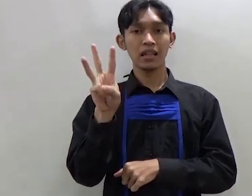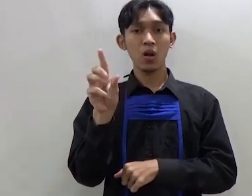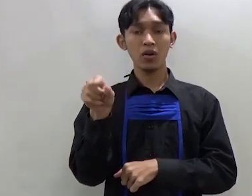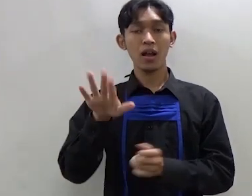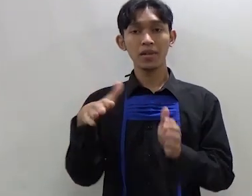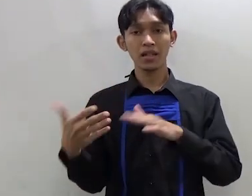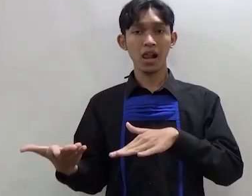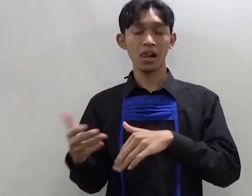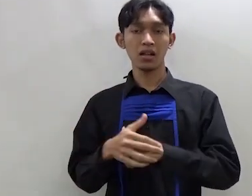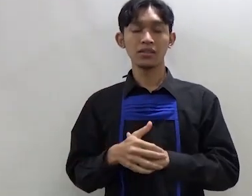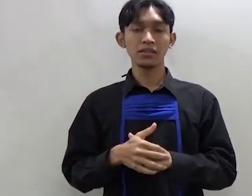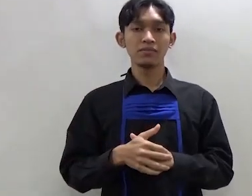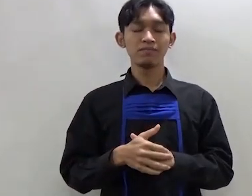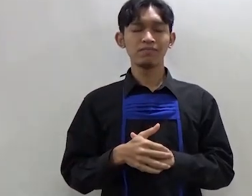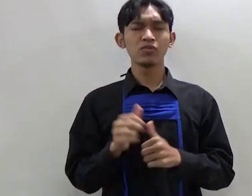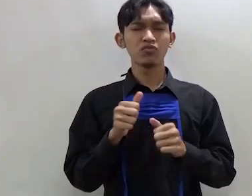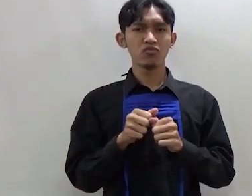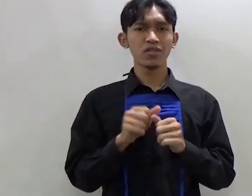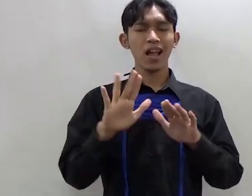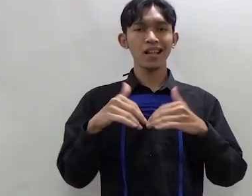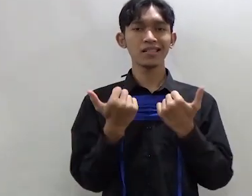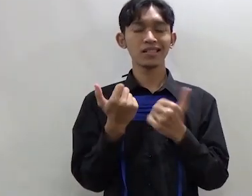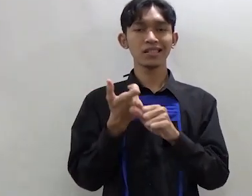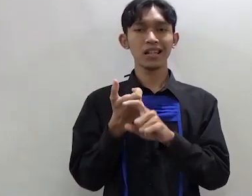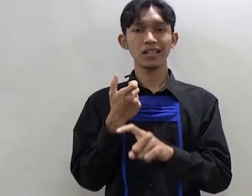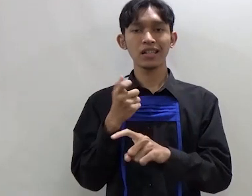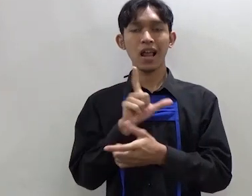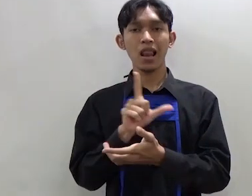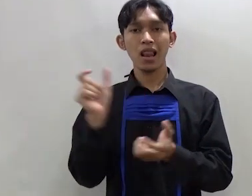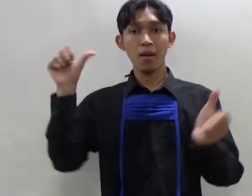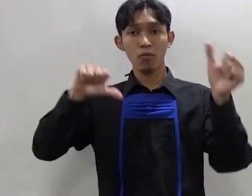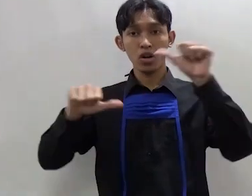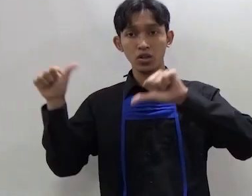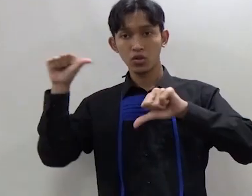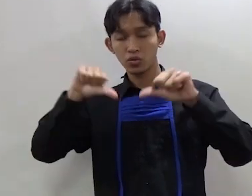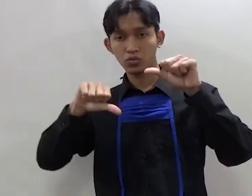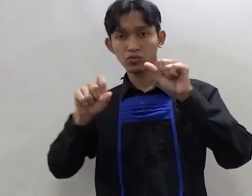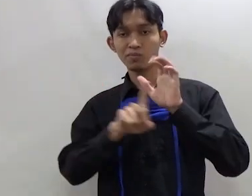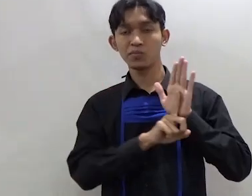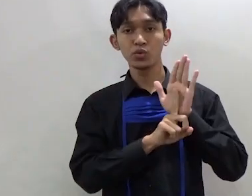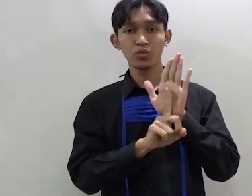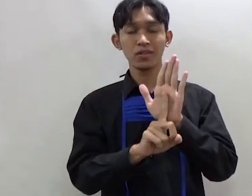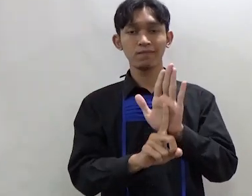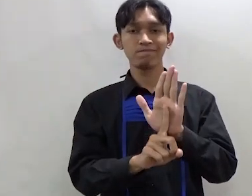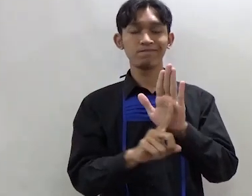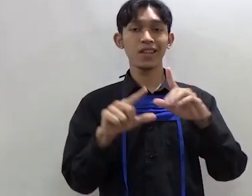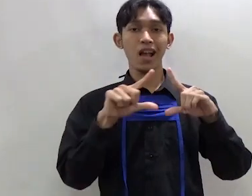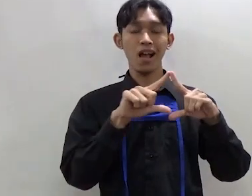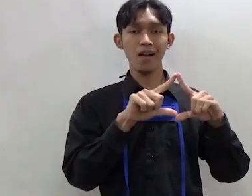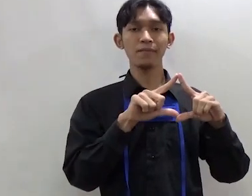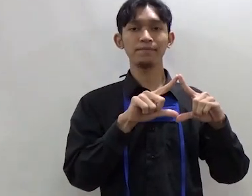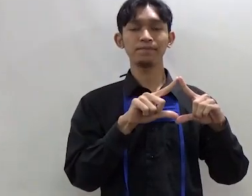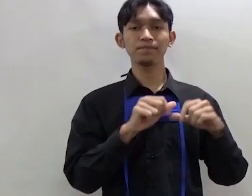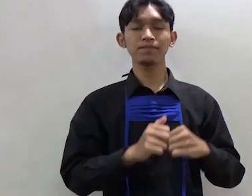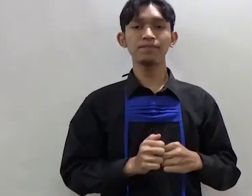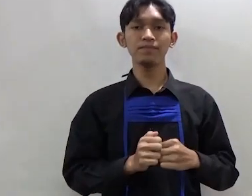hasil laboratorium 2 kali negatif terdapat 7 kasus. Yang pertama